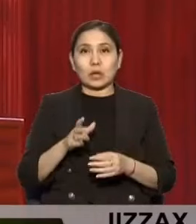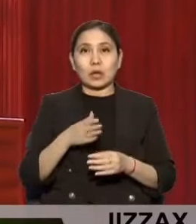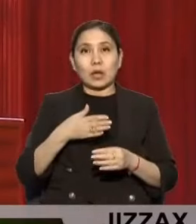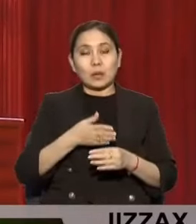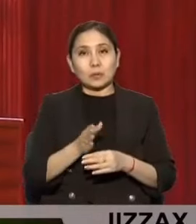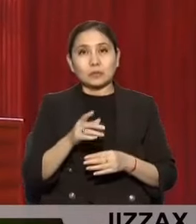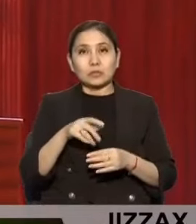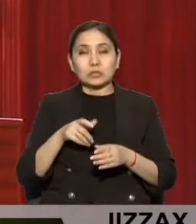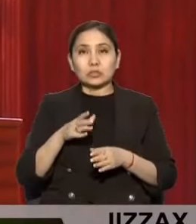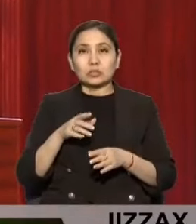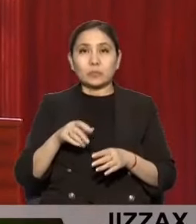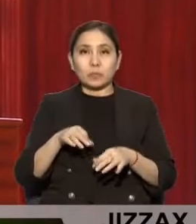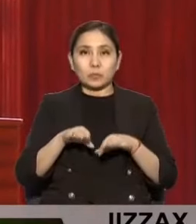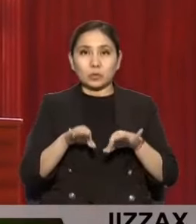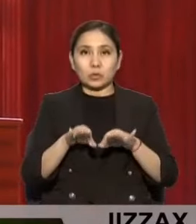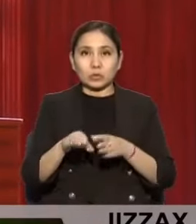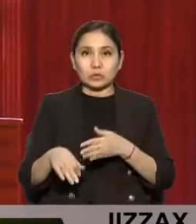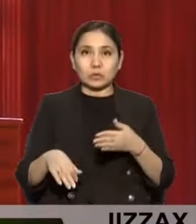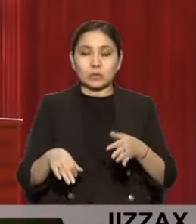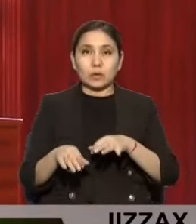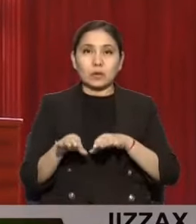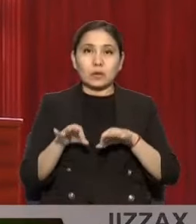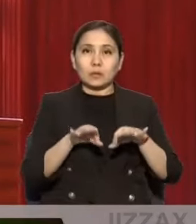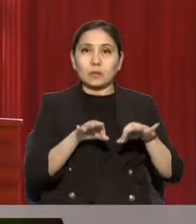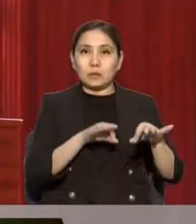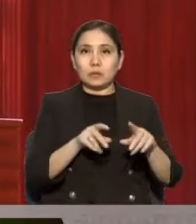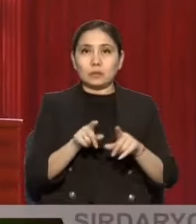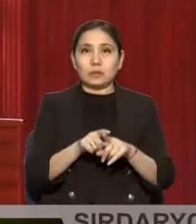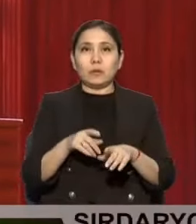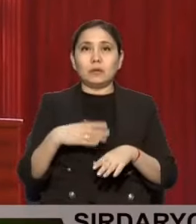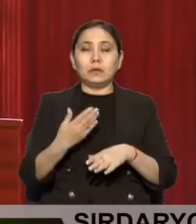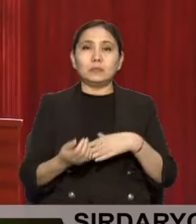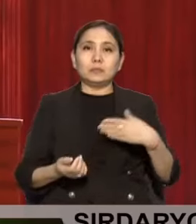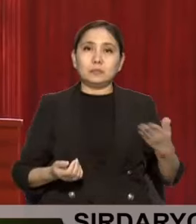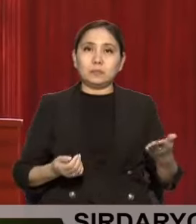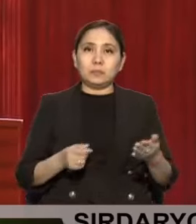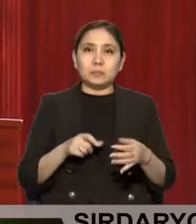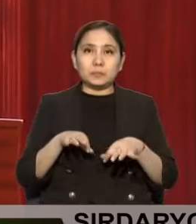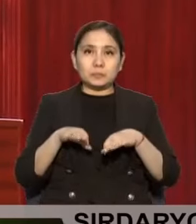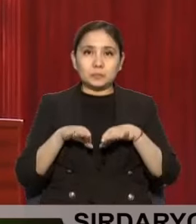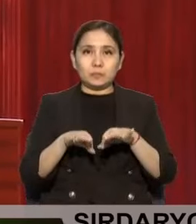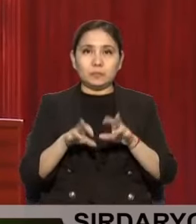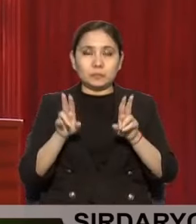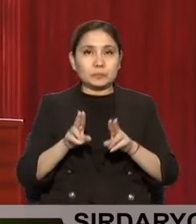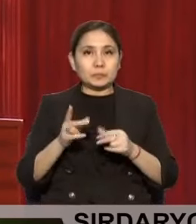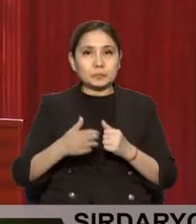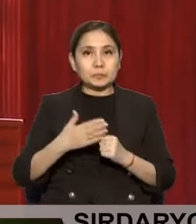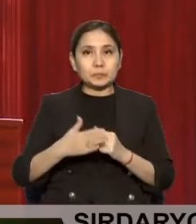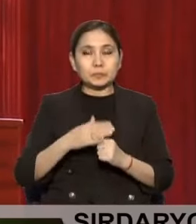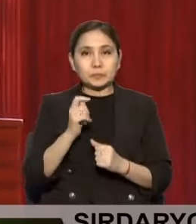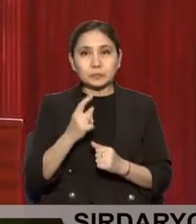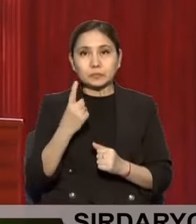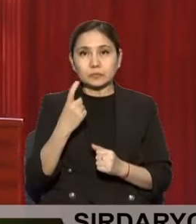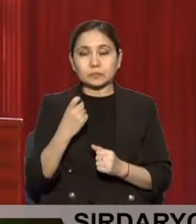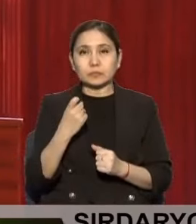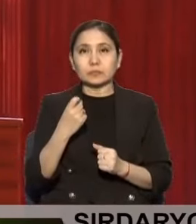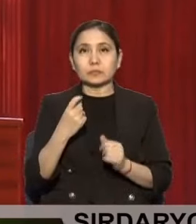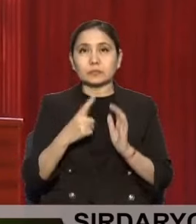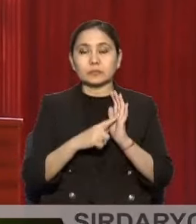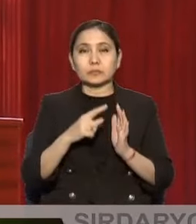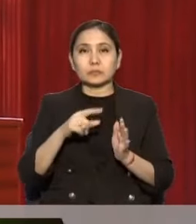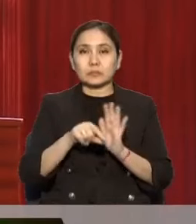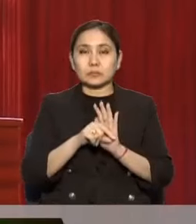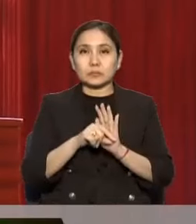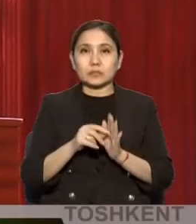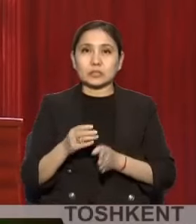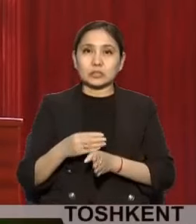chap qatorini egallashga, boshqa hollarda chap qatorda harakatlanish taqiqlangan hamda 107-bandida